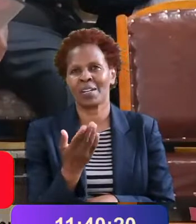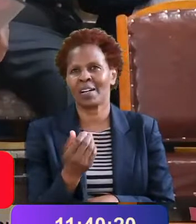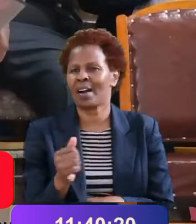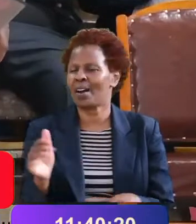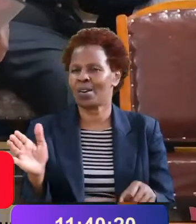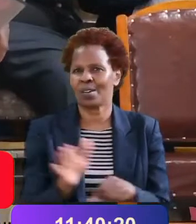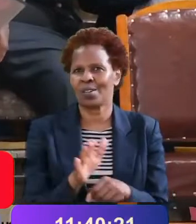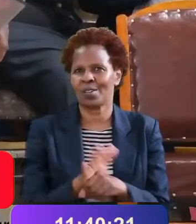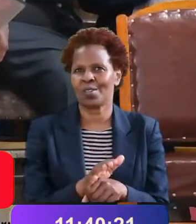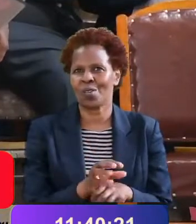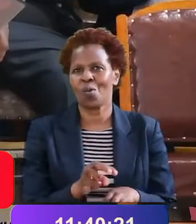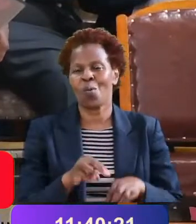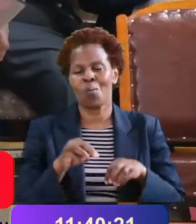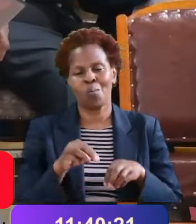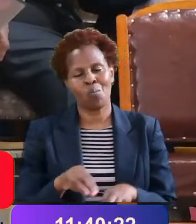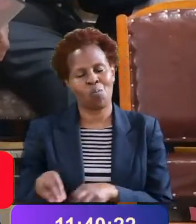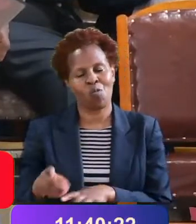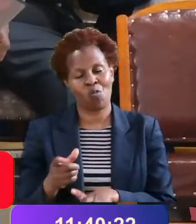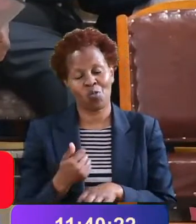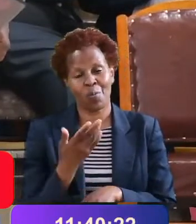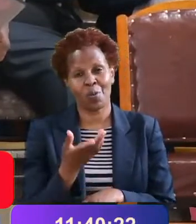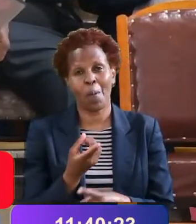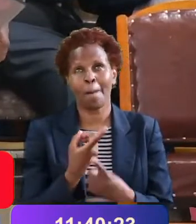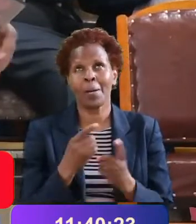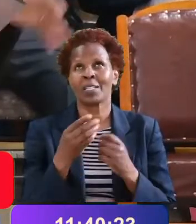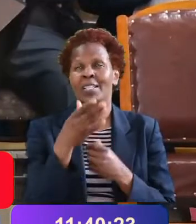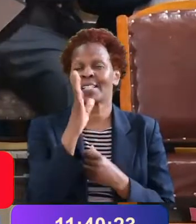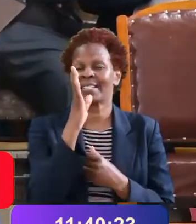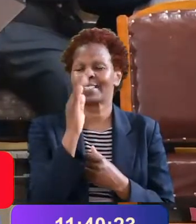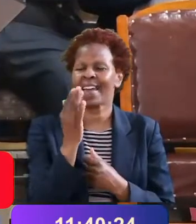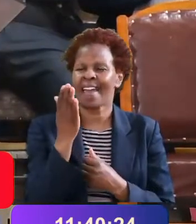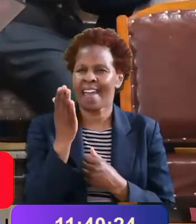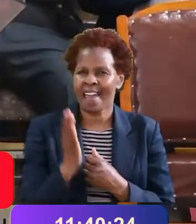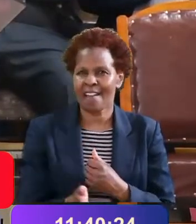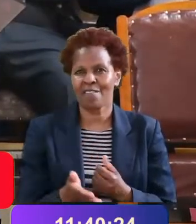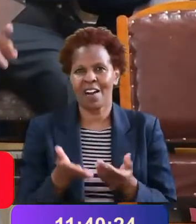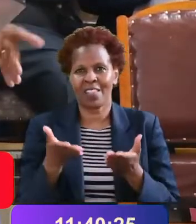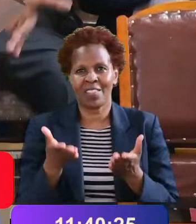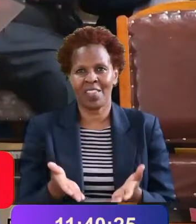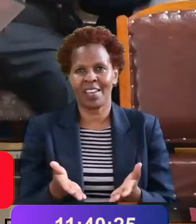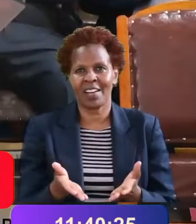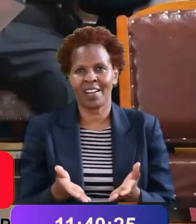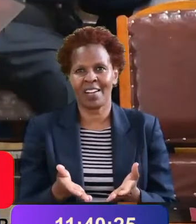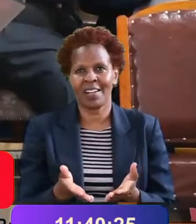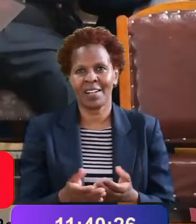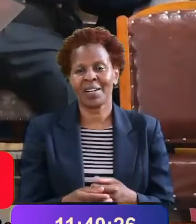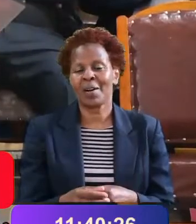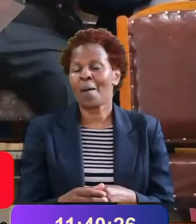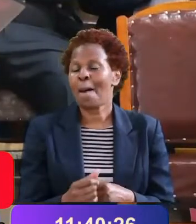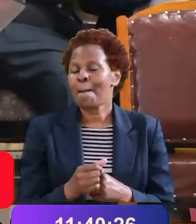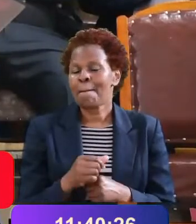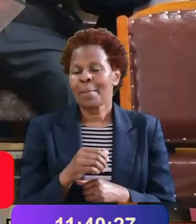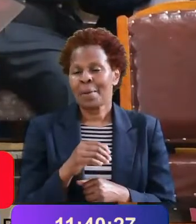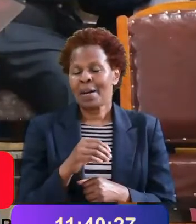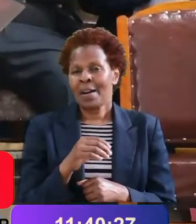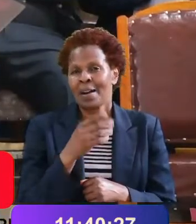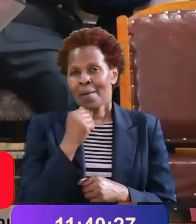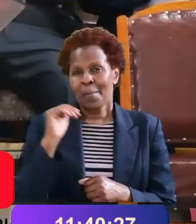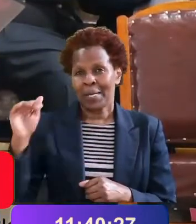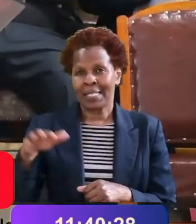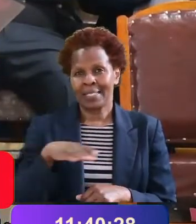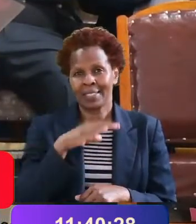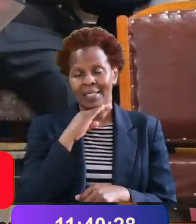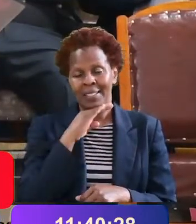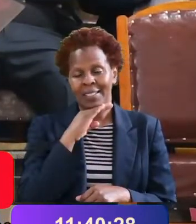hutoroka, lakini huyu Mungu hatoroki, anakuwa na. Binadamu anaweza kuaga dunia kama hao tunaombea familia